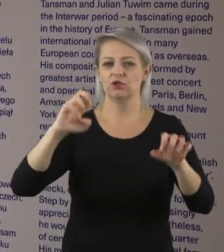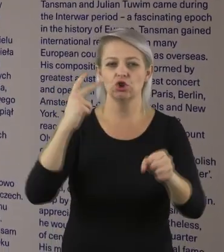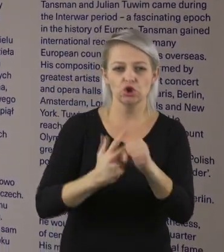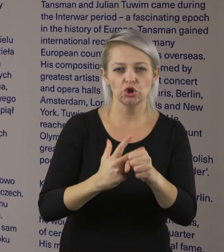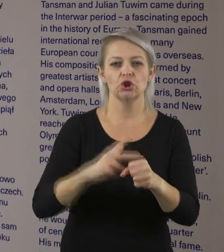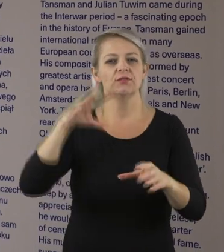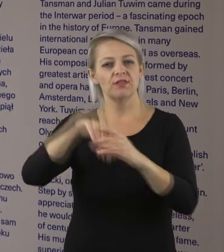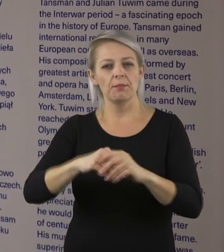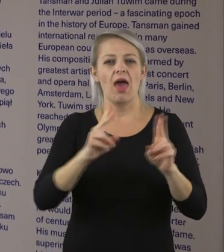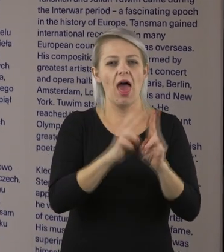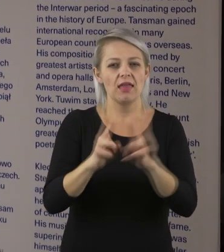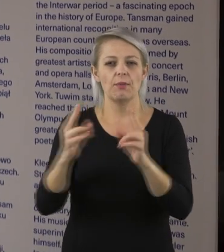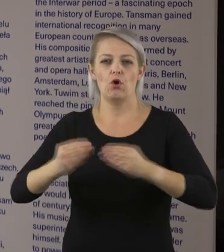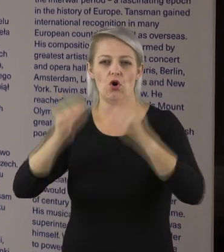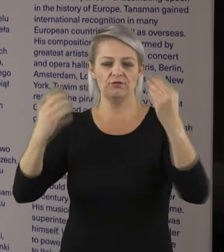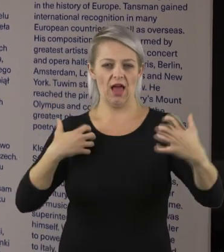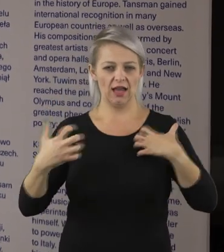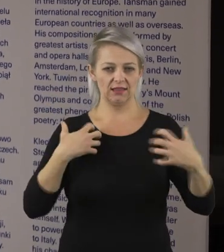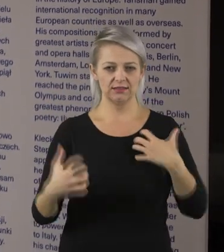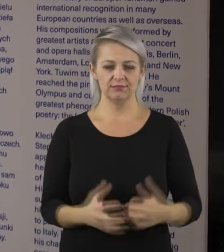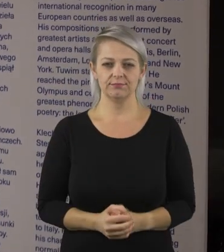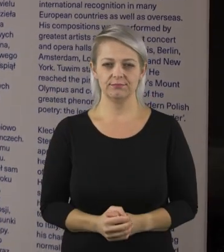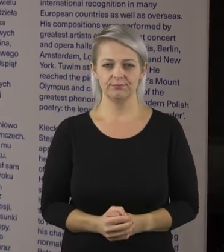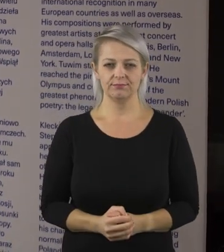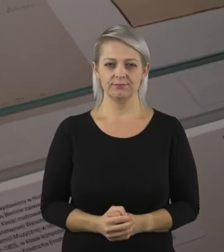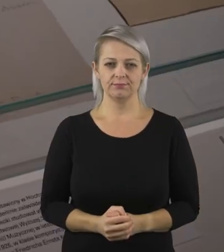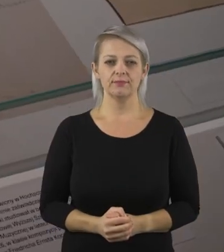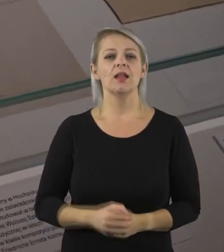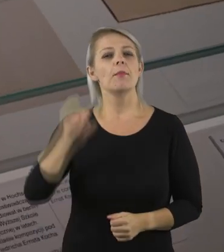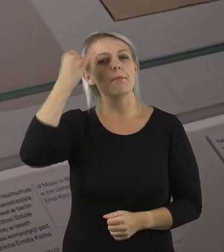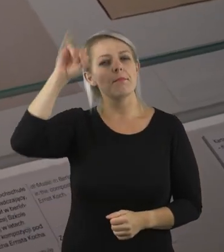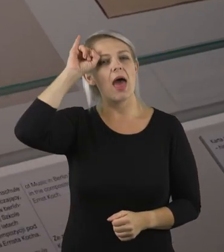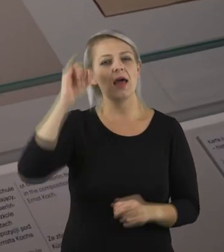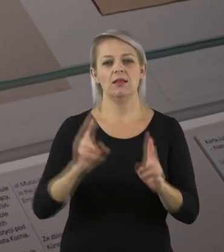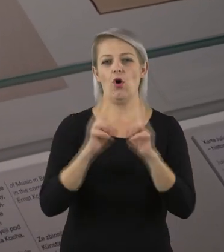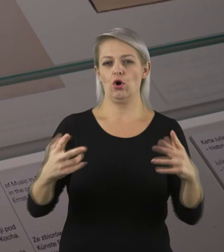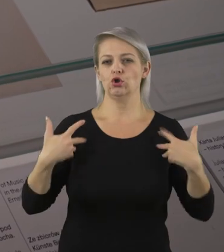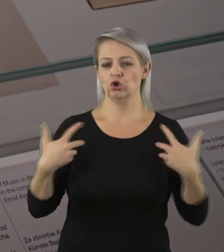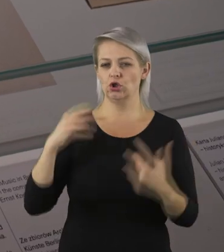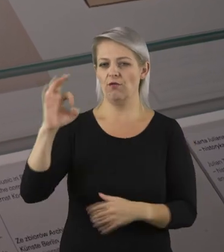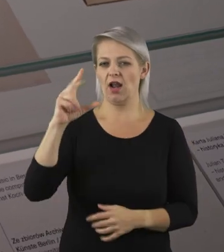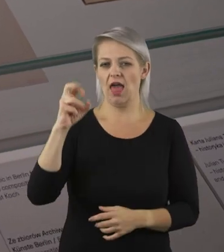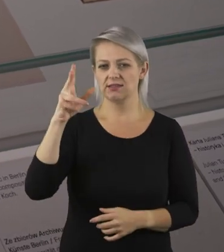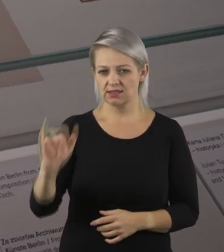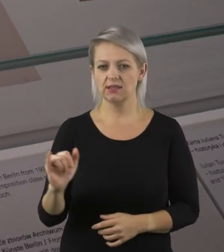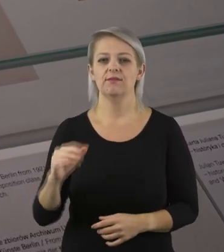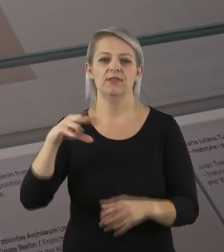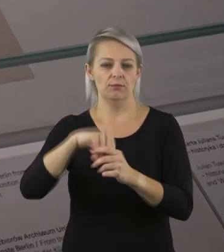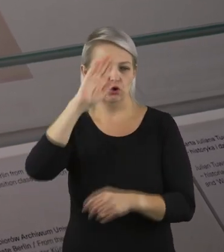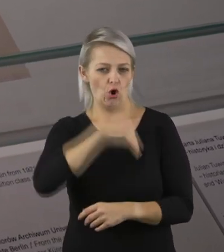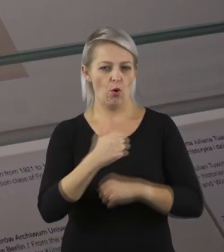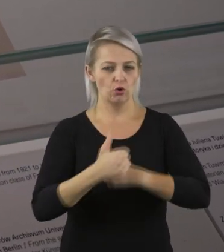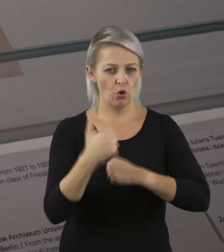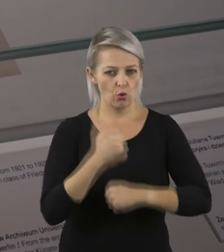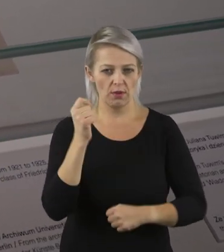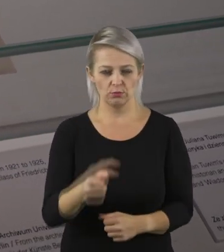30 zgłębiać można kolejne etapy rozwoju artystów. O berlińskim okresie życia Pawła Kleckiego